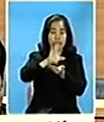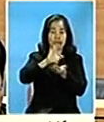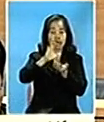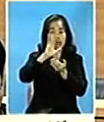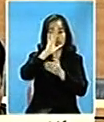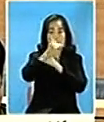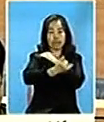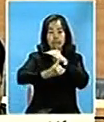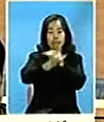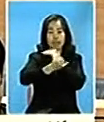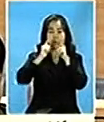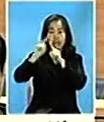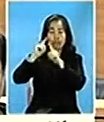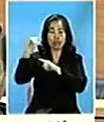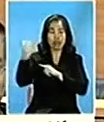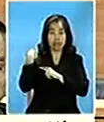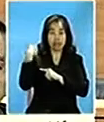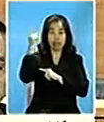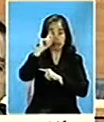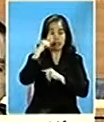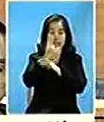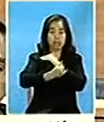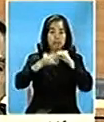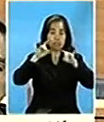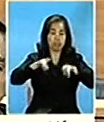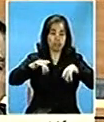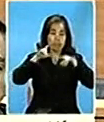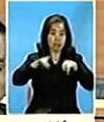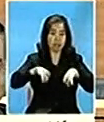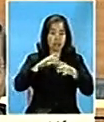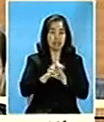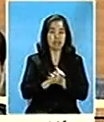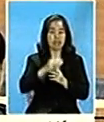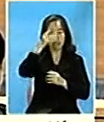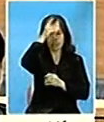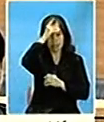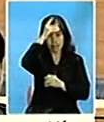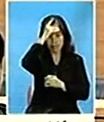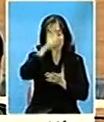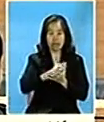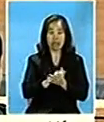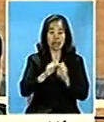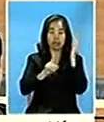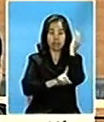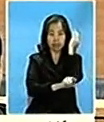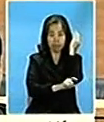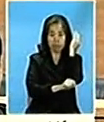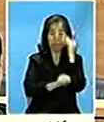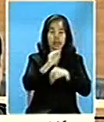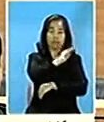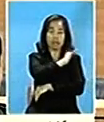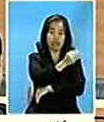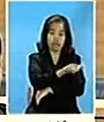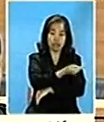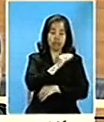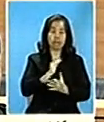ประเทศที่เดนอยากจะกล่าวนั้นก็ได้แก่ประเทศออสเตรเลียนะฮะประเทศเยอรมนีสิงคโปร์ฟิลิปปินส์ซึ่ง